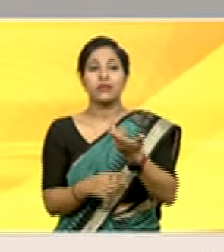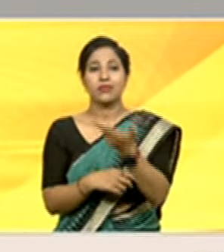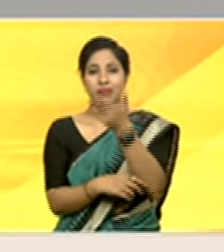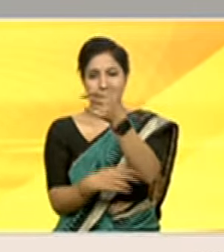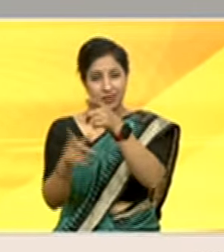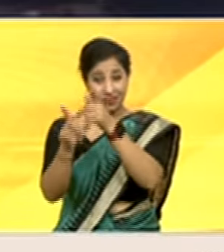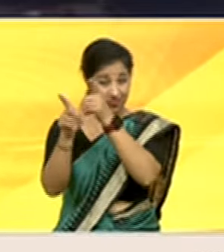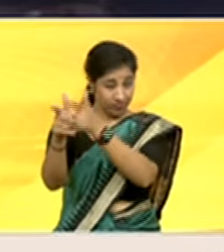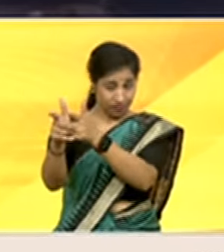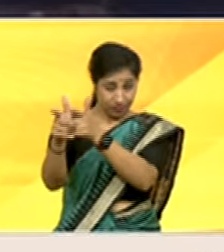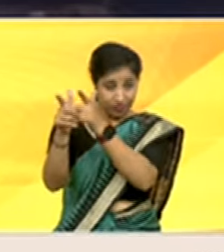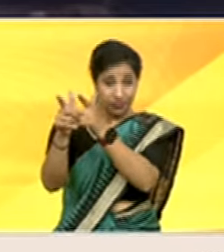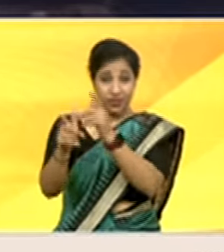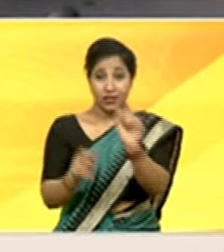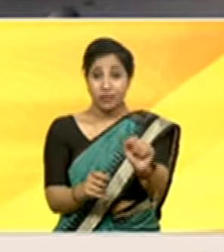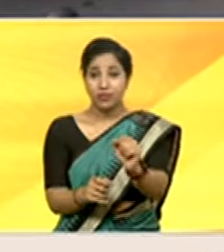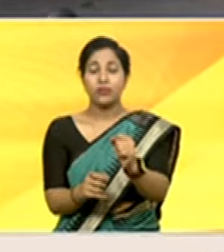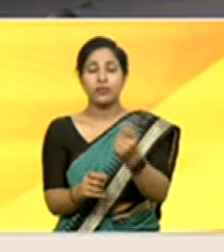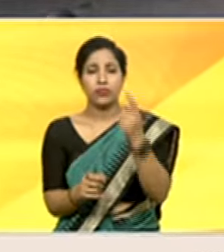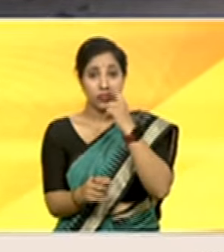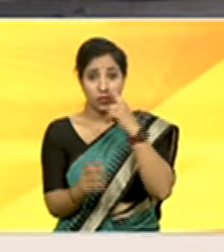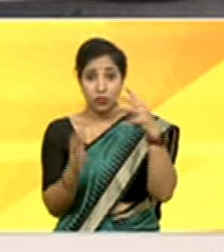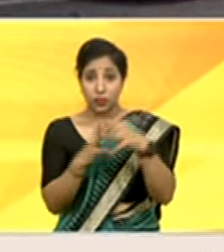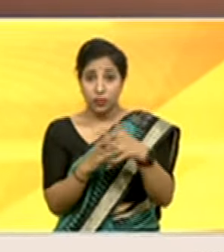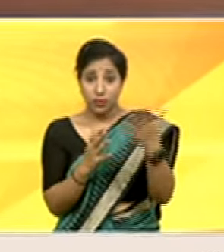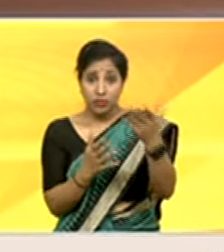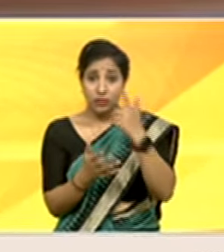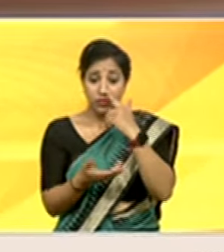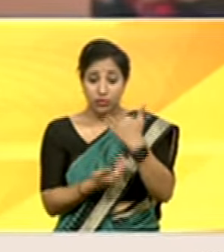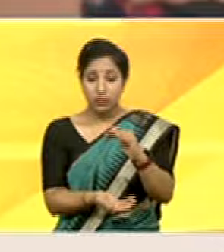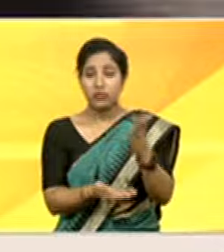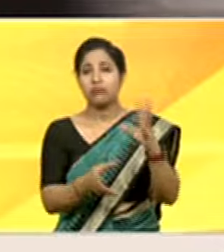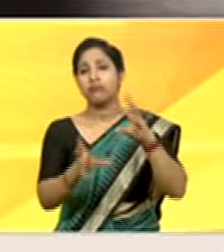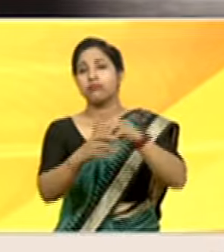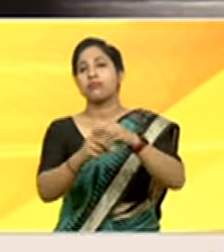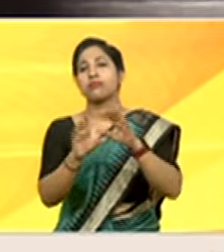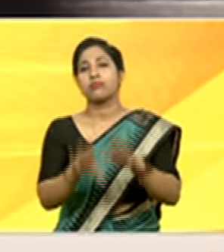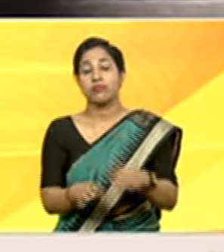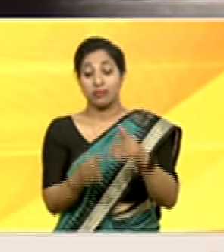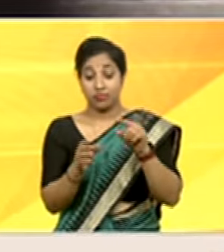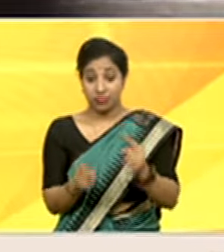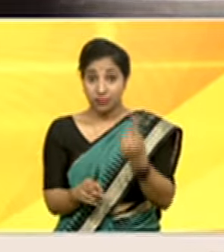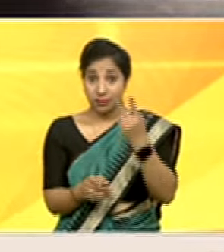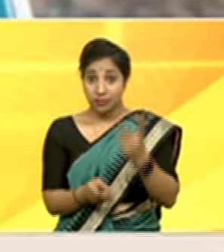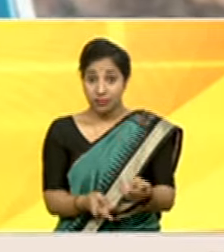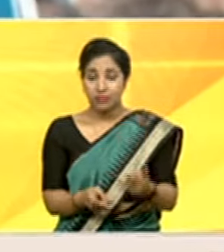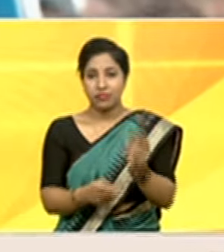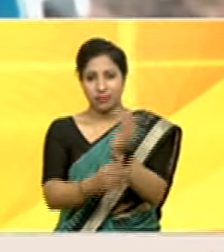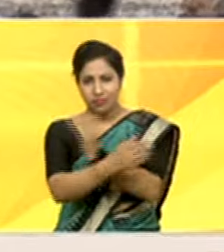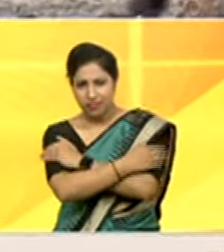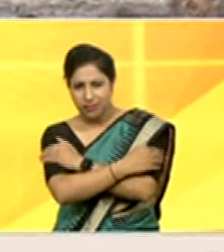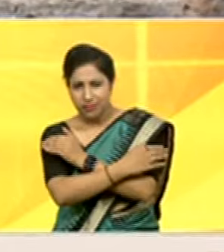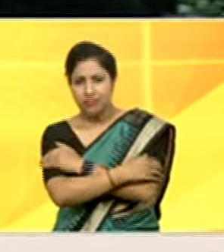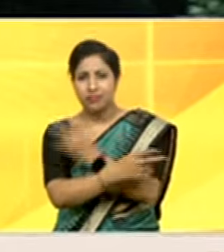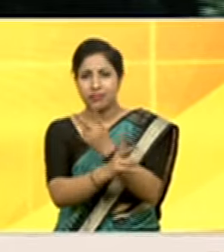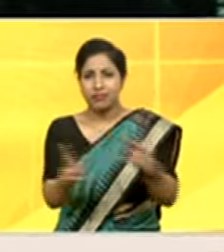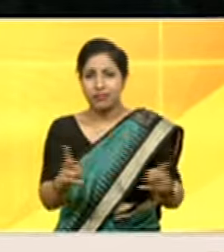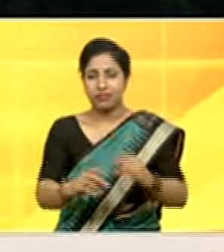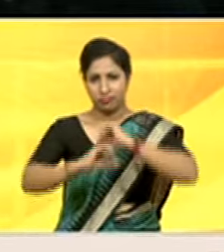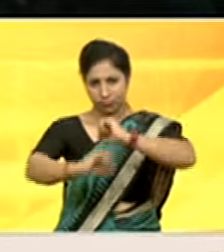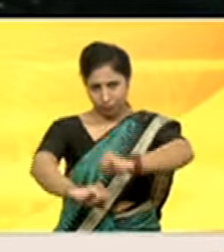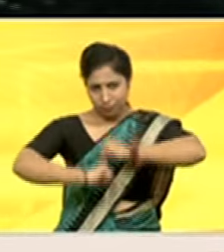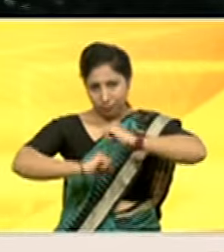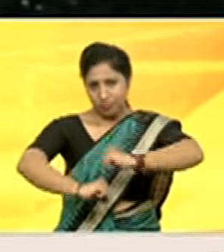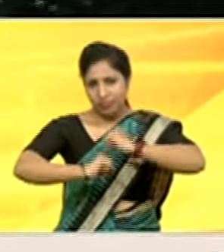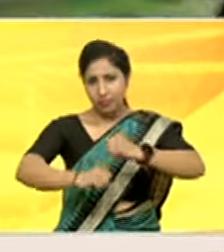में हमारी शुटर बेटियां भी शामिल है इस बार कुस्ती और गुड़सवारी में